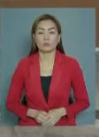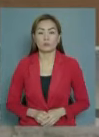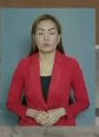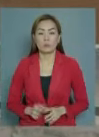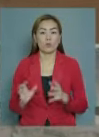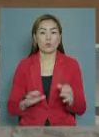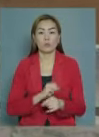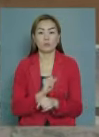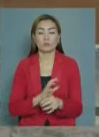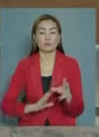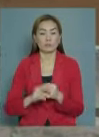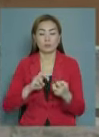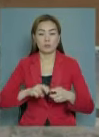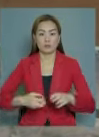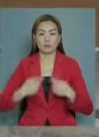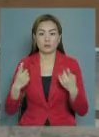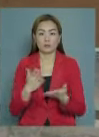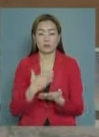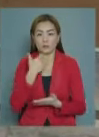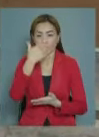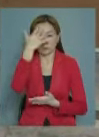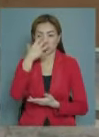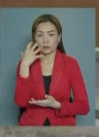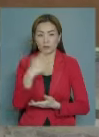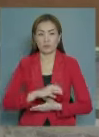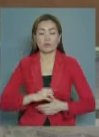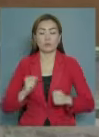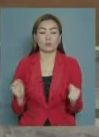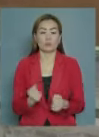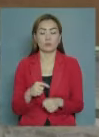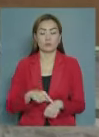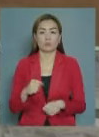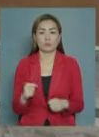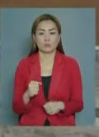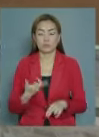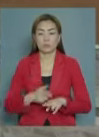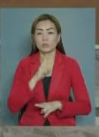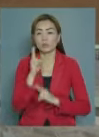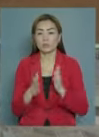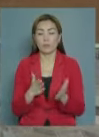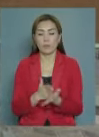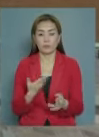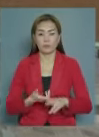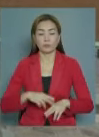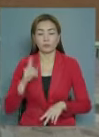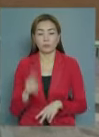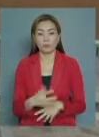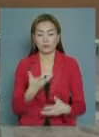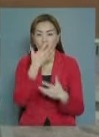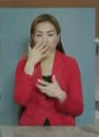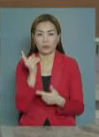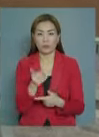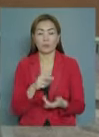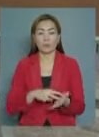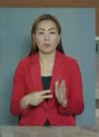автобустар мен аялдамалардың жүрі бітер емес. Жазда іші қапырық, қыста суық деген тұрғындардың арыздары тағы бар. Мұнда тек қана жылынудың бір